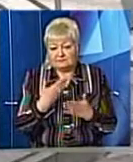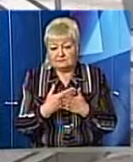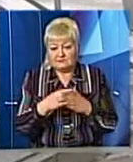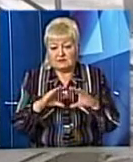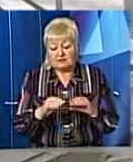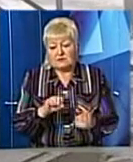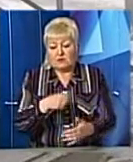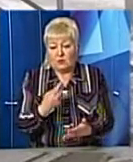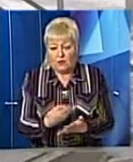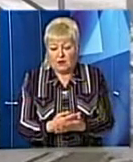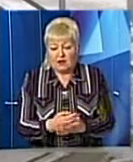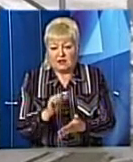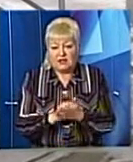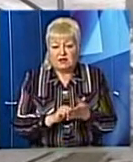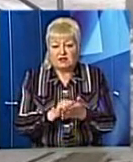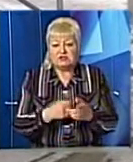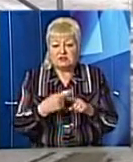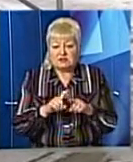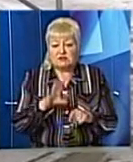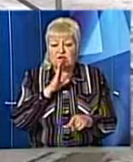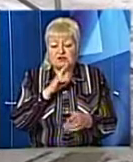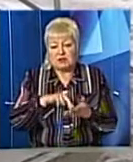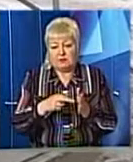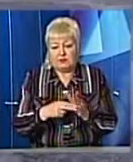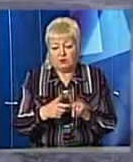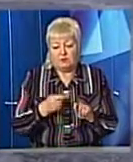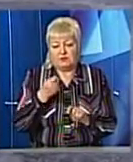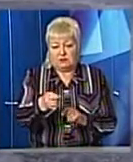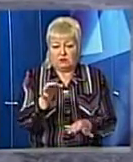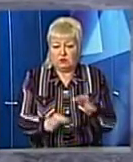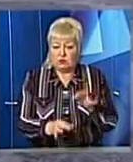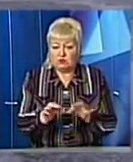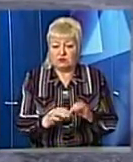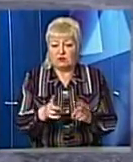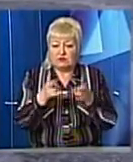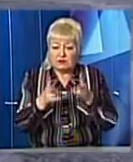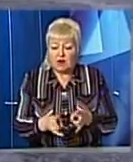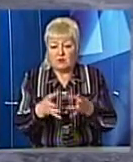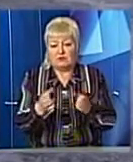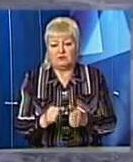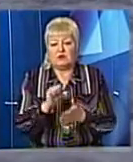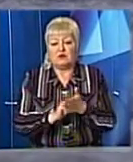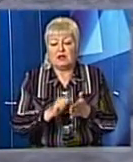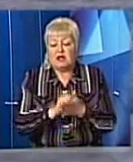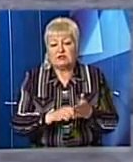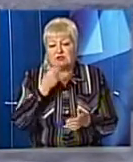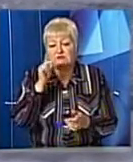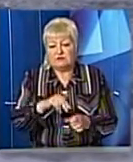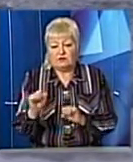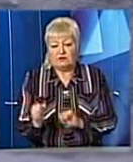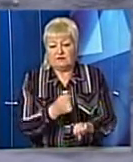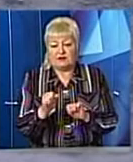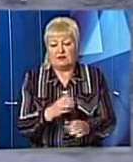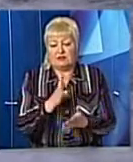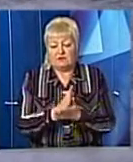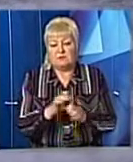впала. Через ситуацію, яка склалась, жінка планує подавати заяву до суду, оскільки вважає, що травму вона отримала через недопрацювання комунальників і має право